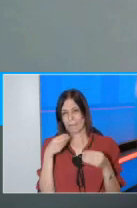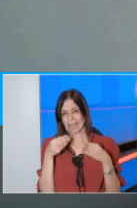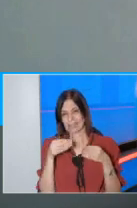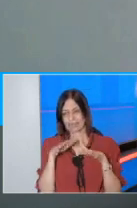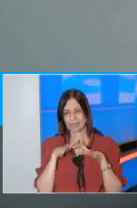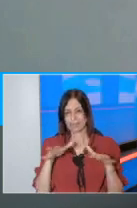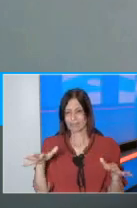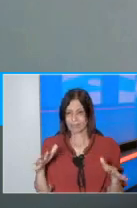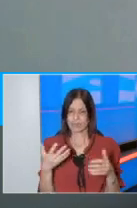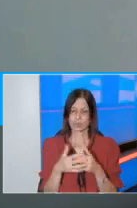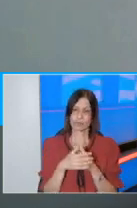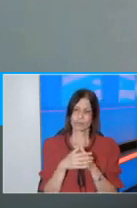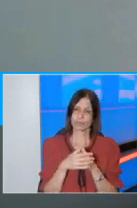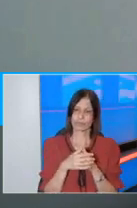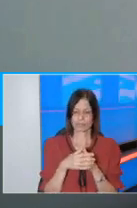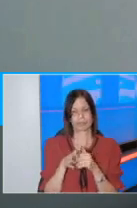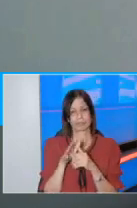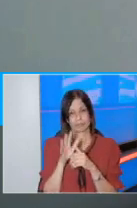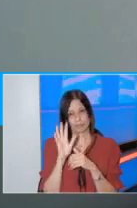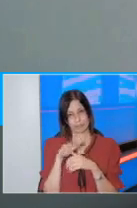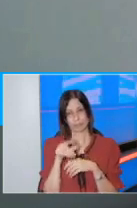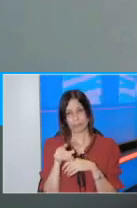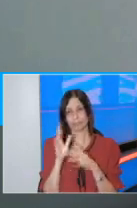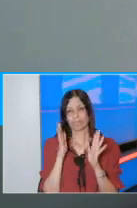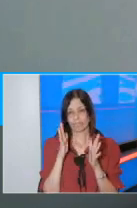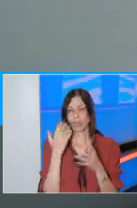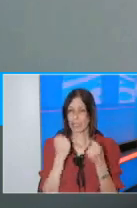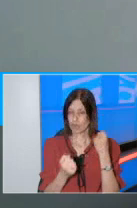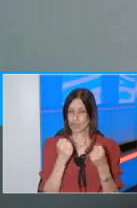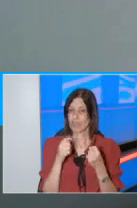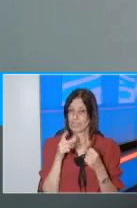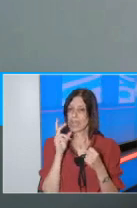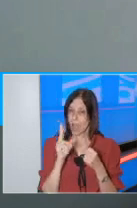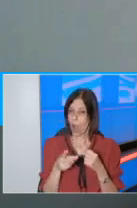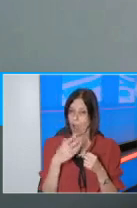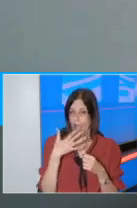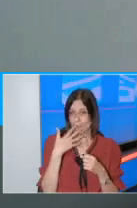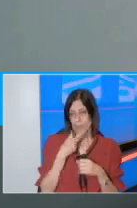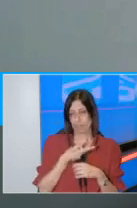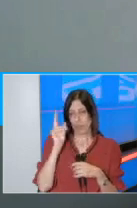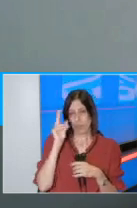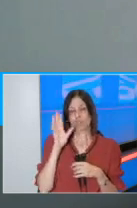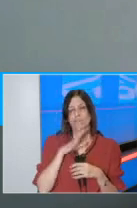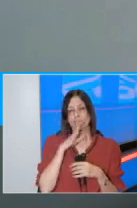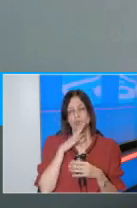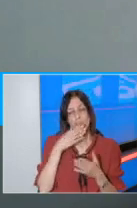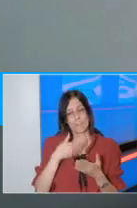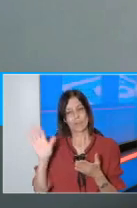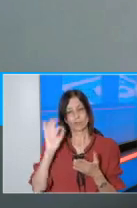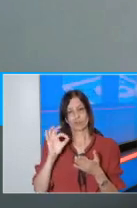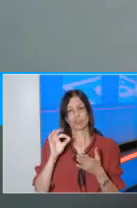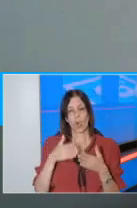שהתפזרו. אז גם בפני עצמו זה מאוד מאוד קשה, וזה יכול להחמיר, גם יש בעיות בפינוי של האונייה